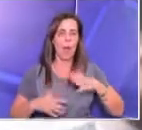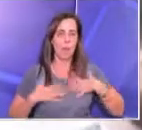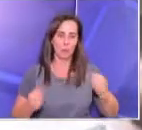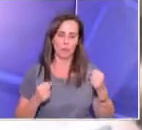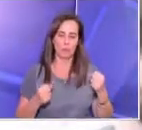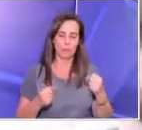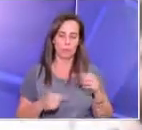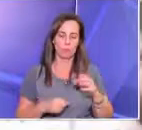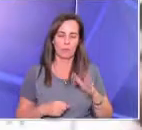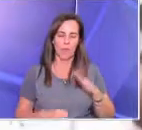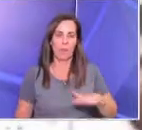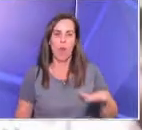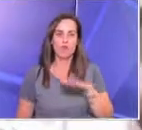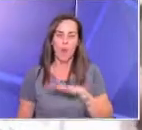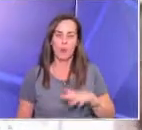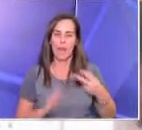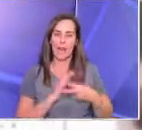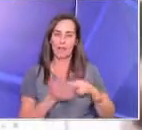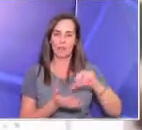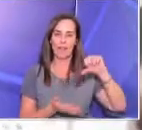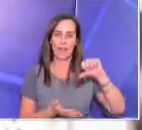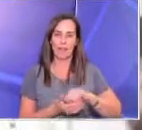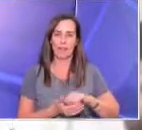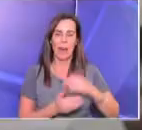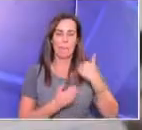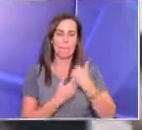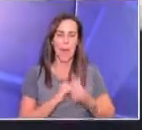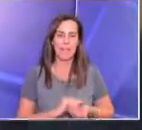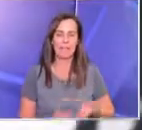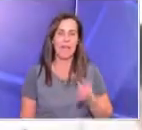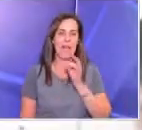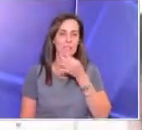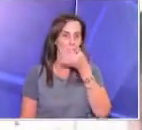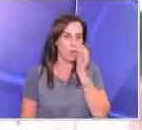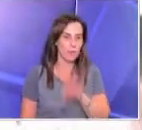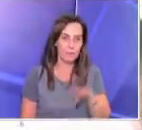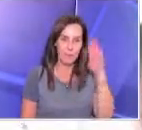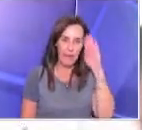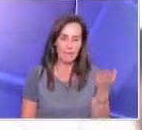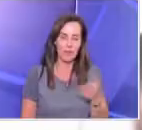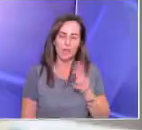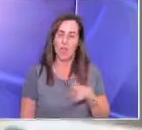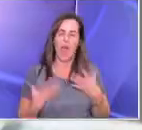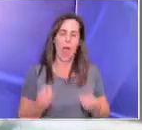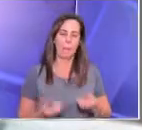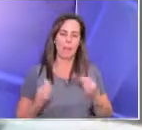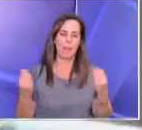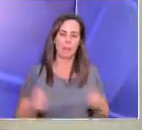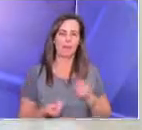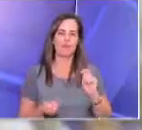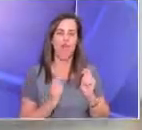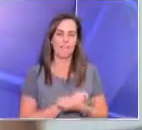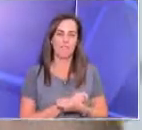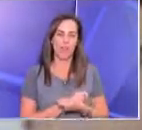גם השכונות, התכנון העירוני, הפרנסה, הצעירים שעוזבים את העיר, יש כאן הרבה הרבה תופעות שהפכו